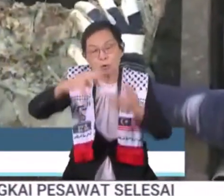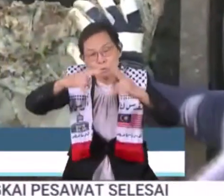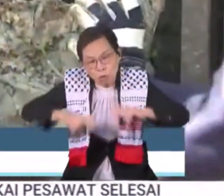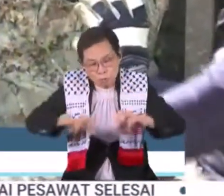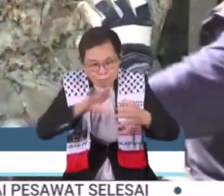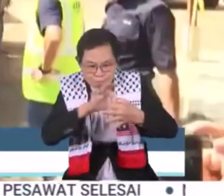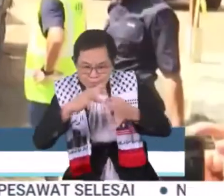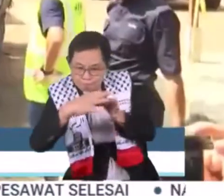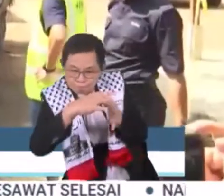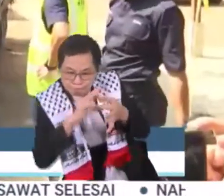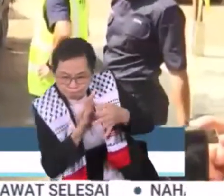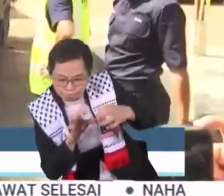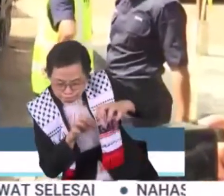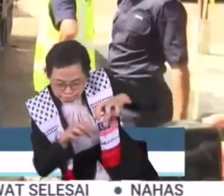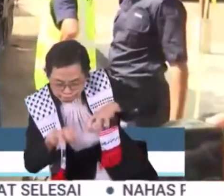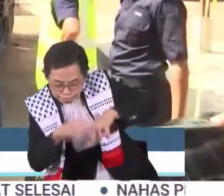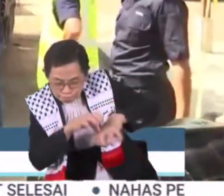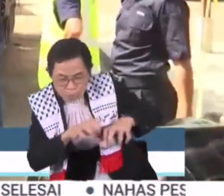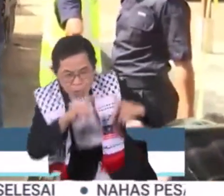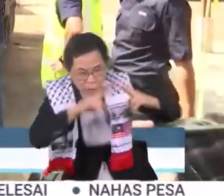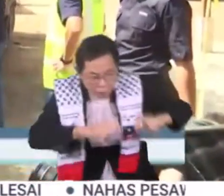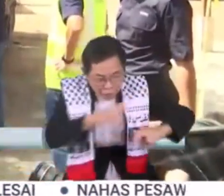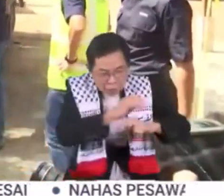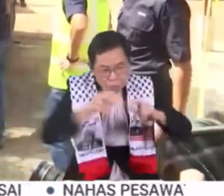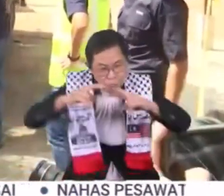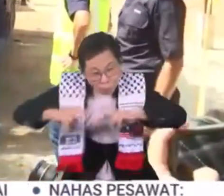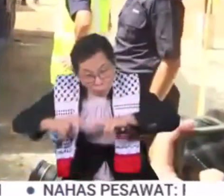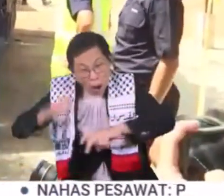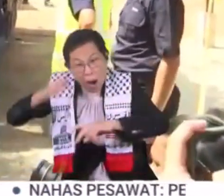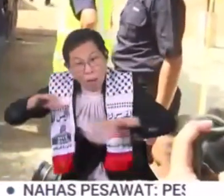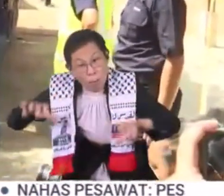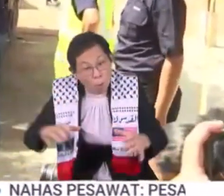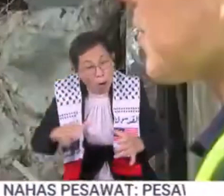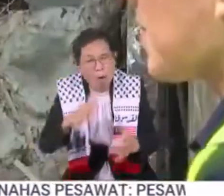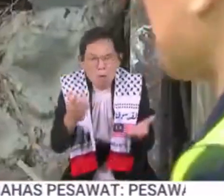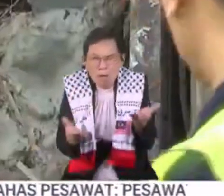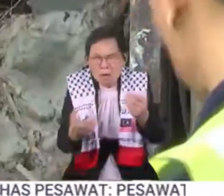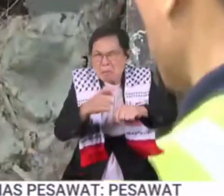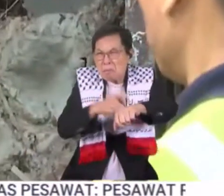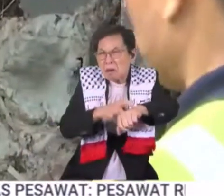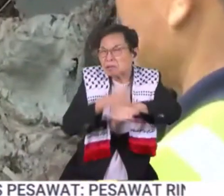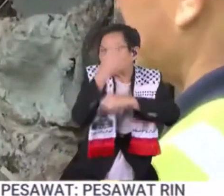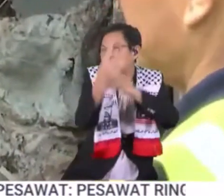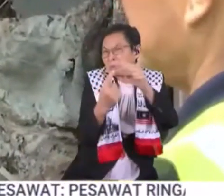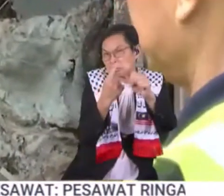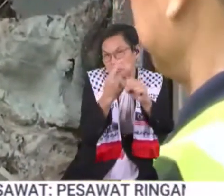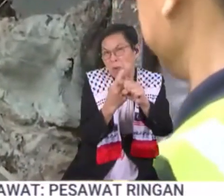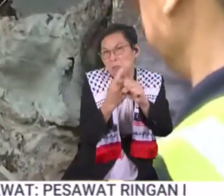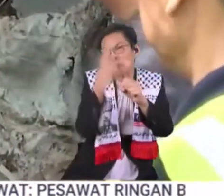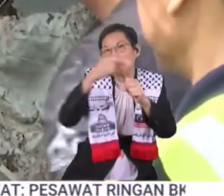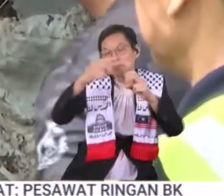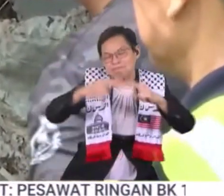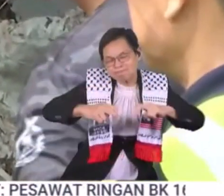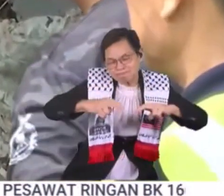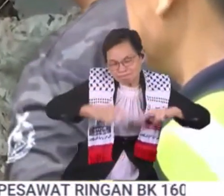rekonstruksi analisa dan siasatan akan dijalankan berkemungkinan mengambil masa setahun